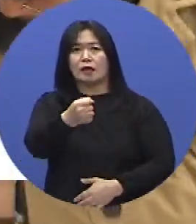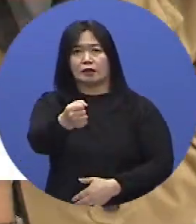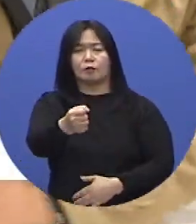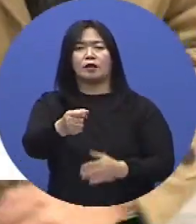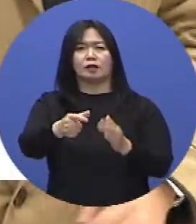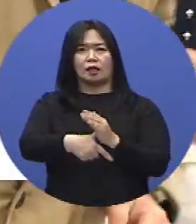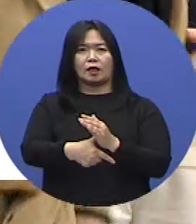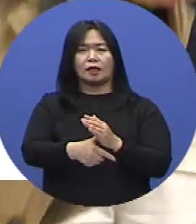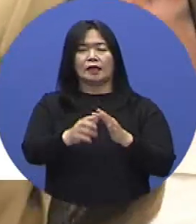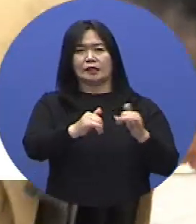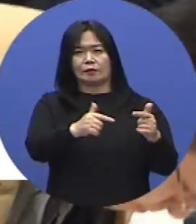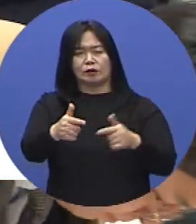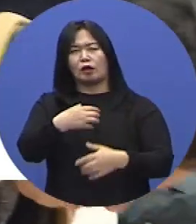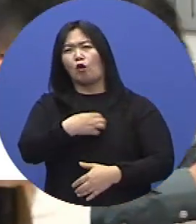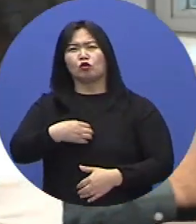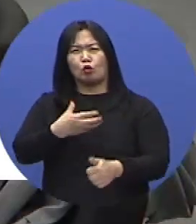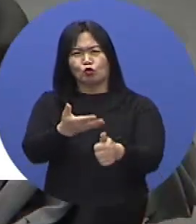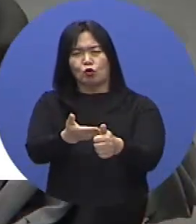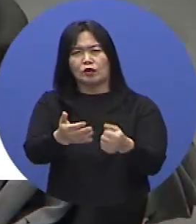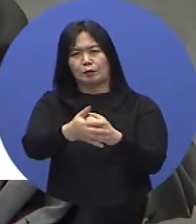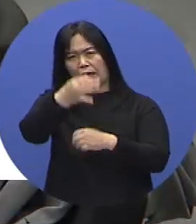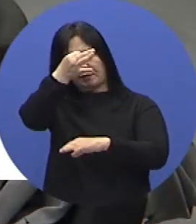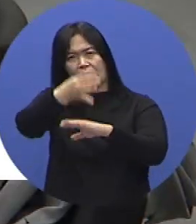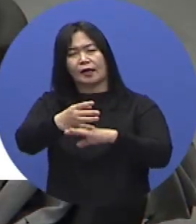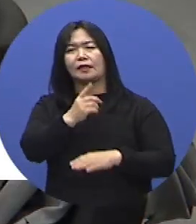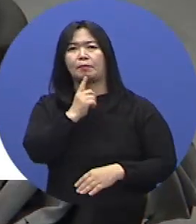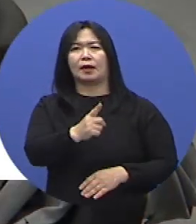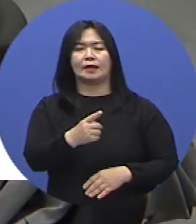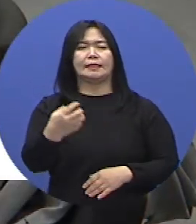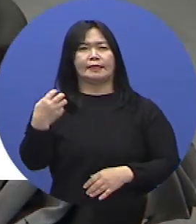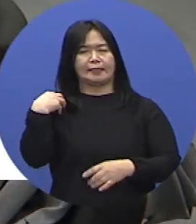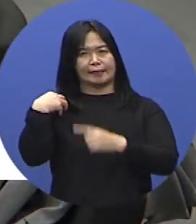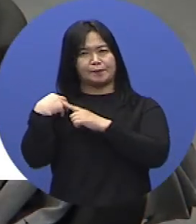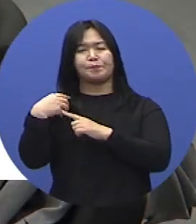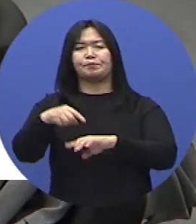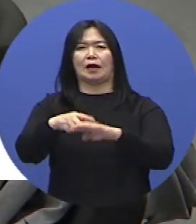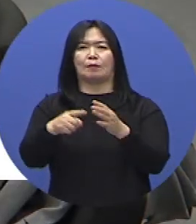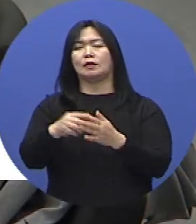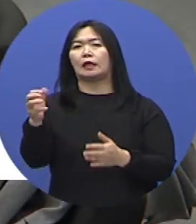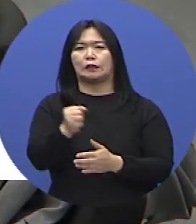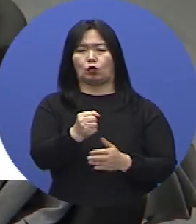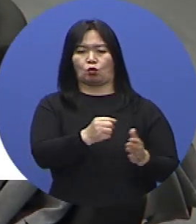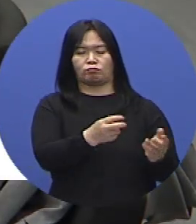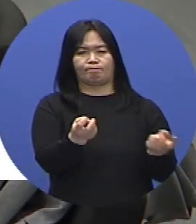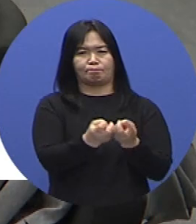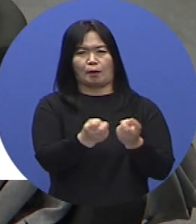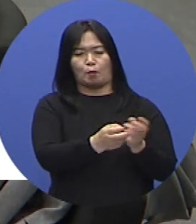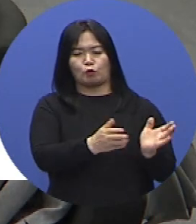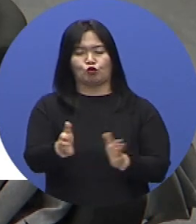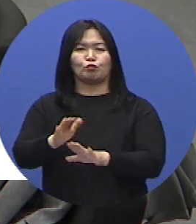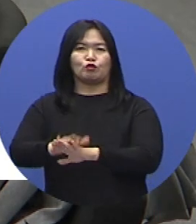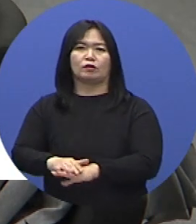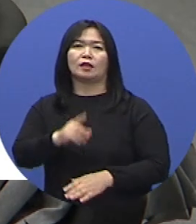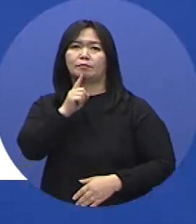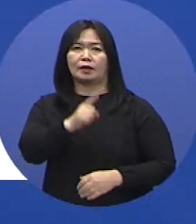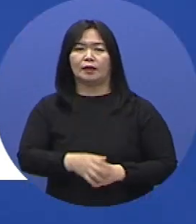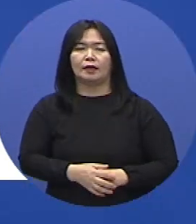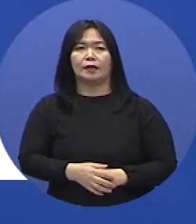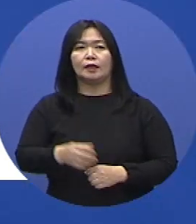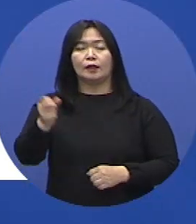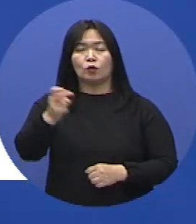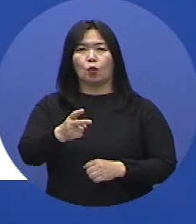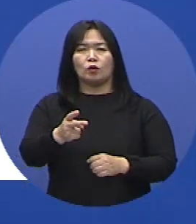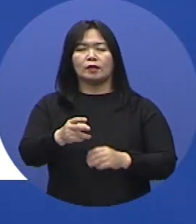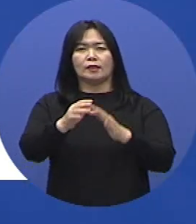통해 도민들에게 걱정을 끼쳐드려 죄송하다며 책임감을 갖고 대책을 세워 나가겠다고 말했습니다 또